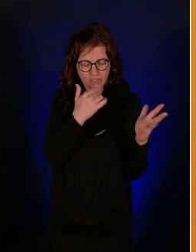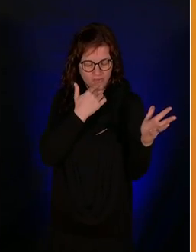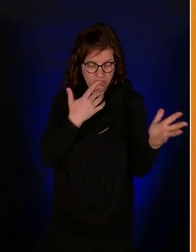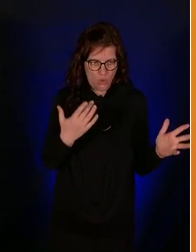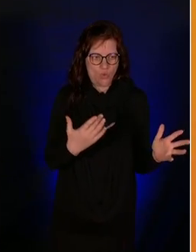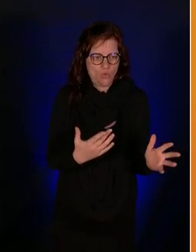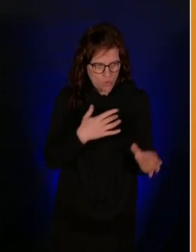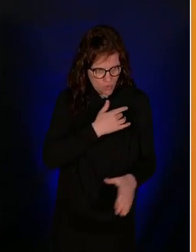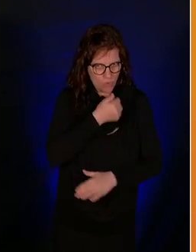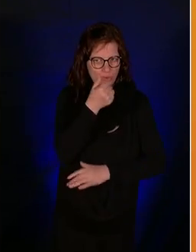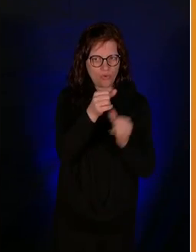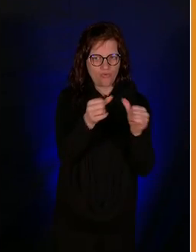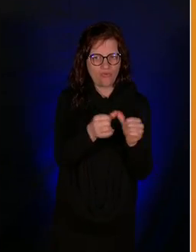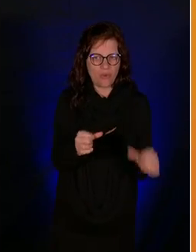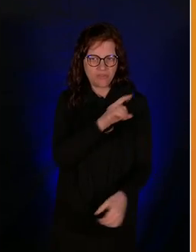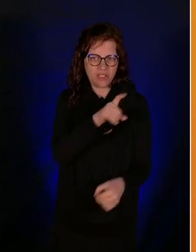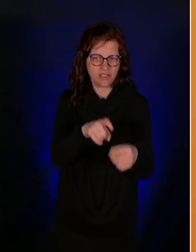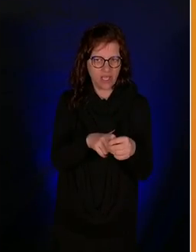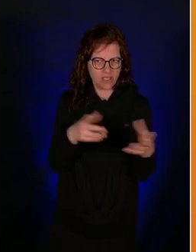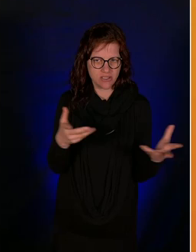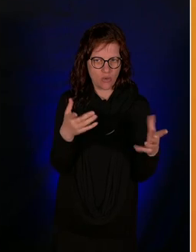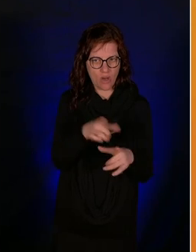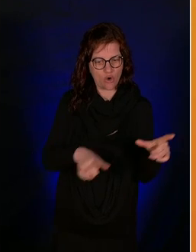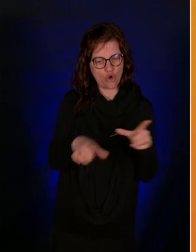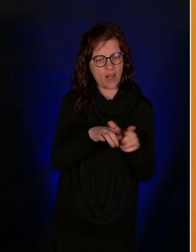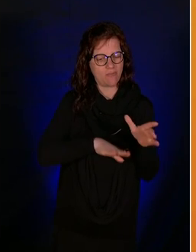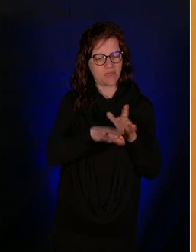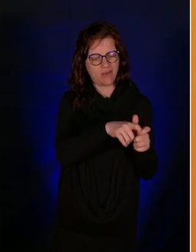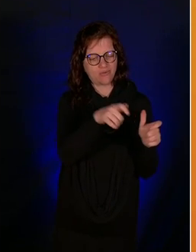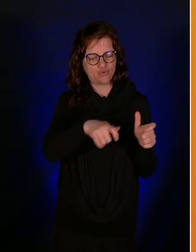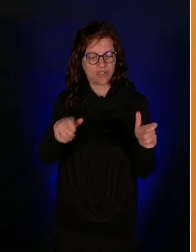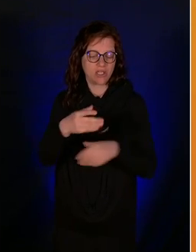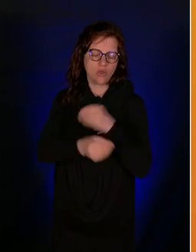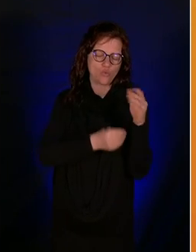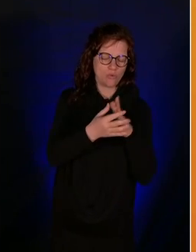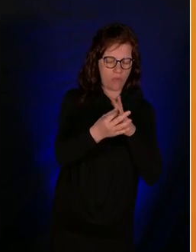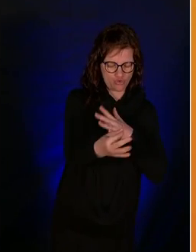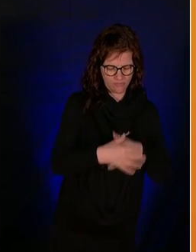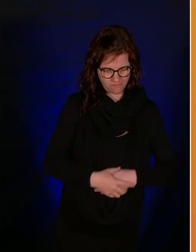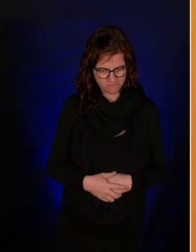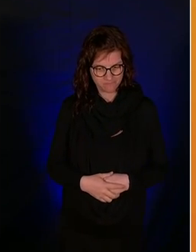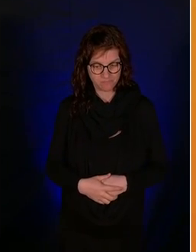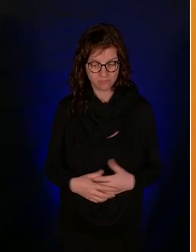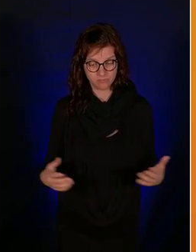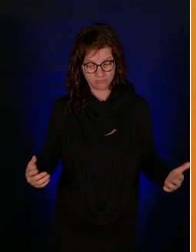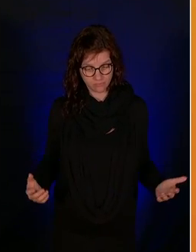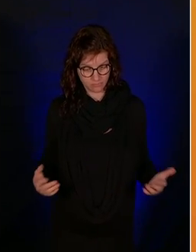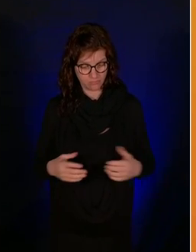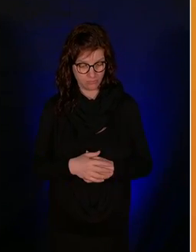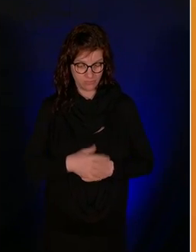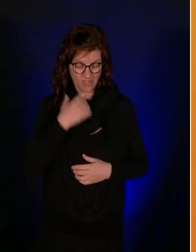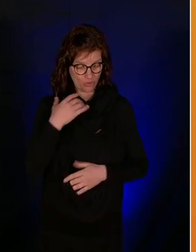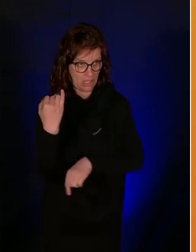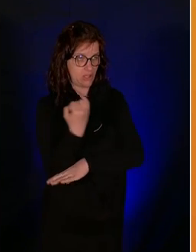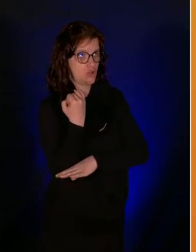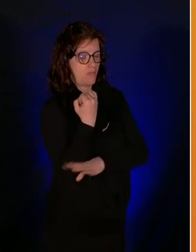forme de syndicat qui est pertinente pour les organiser, c'est le syndicat local d'industrie ou de branche. Ça répond à l'isolement, ça